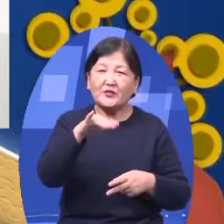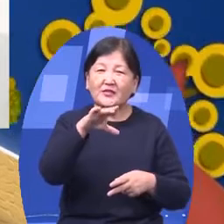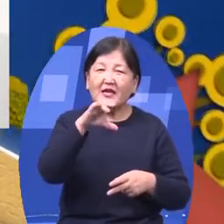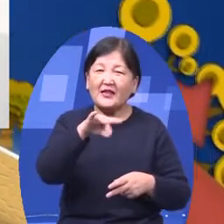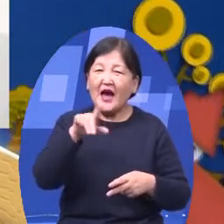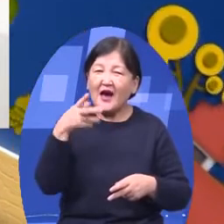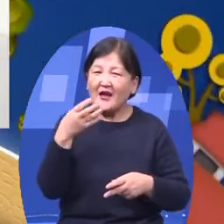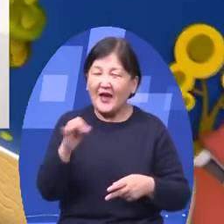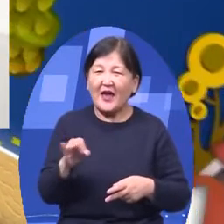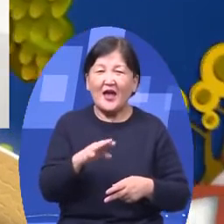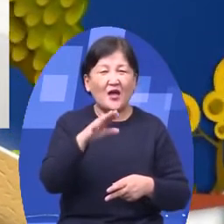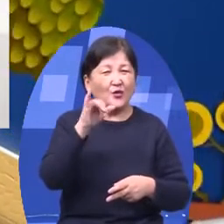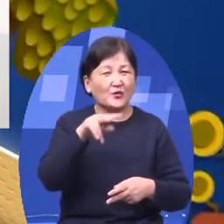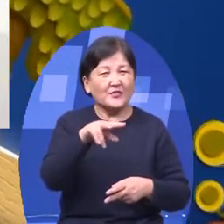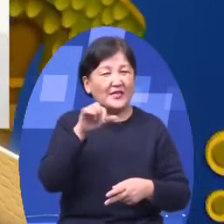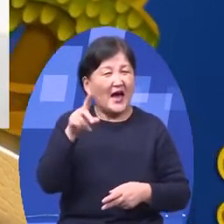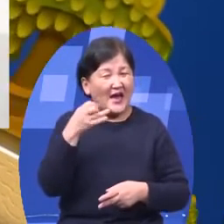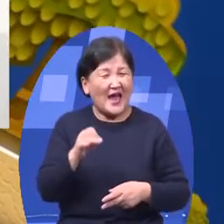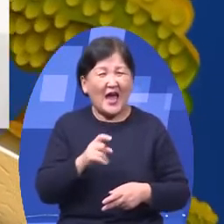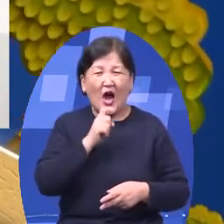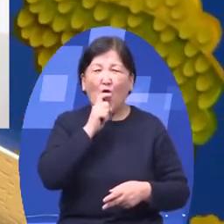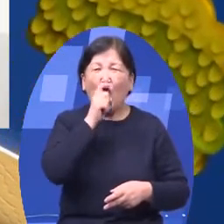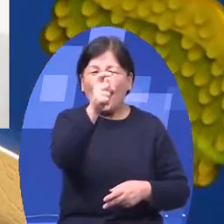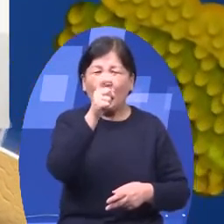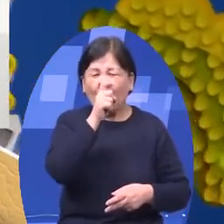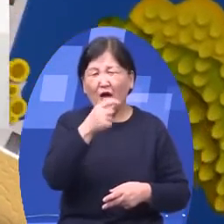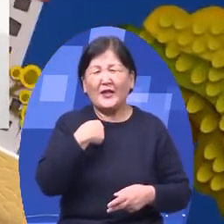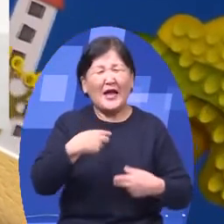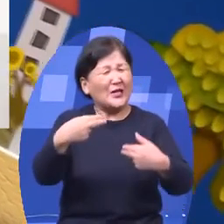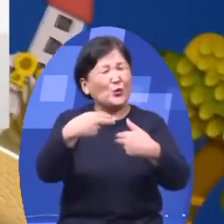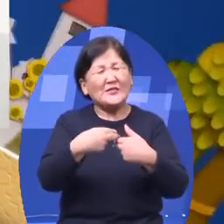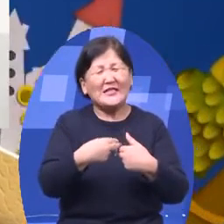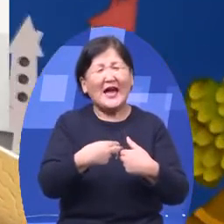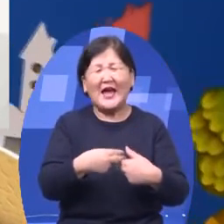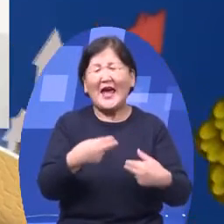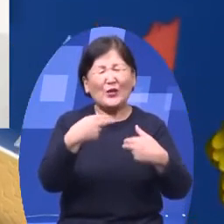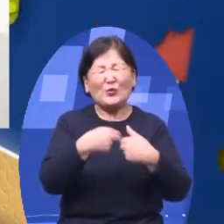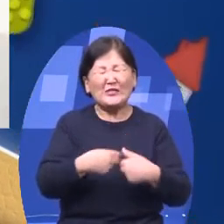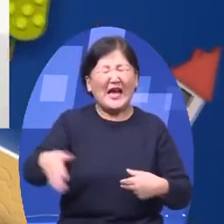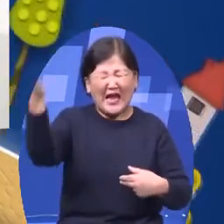Туслаарай! Туслаарай! Өшөө чанга ойрлно шүү хүмүүдээ.